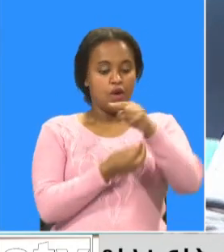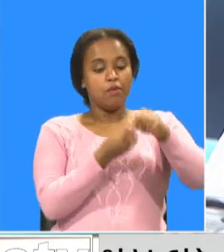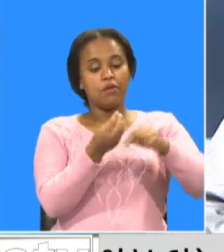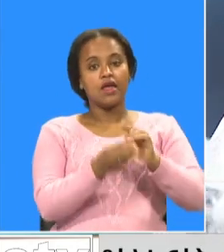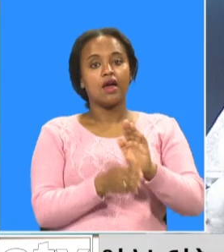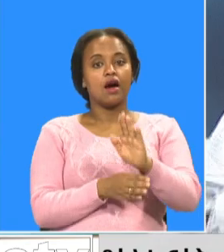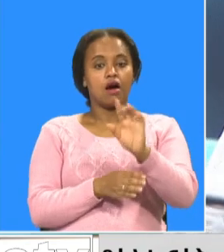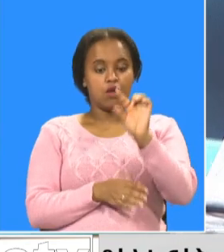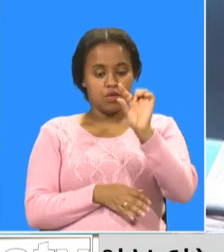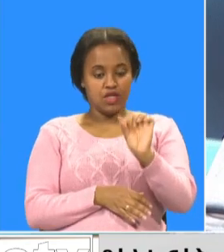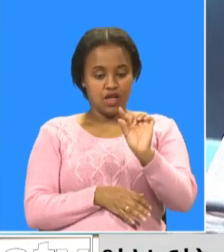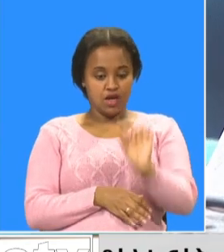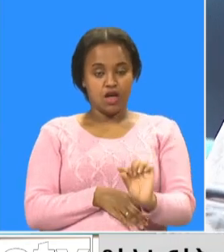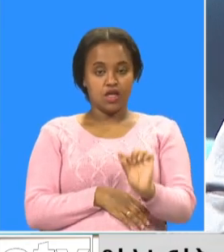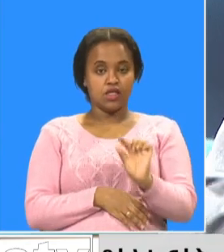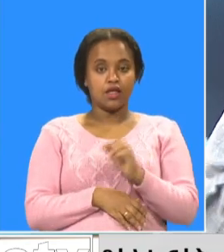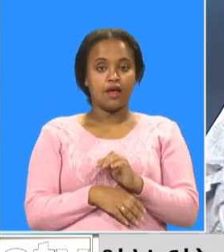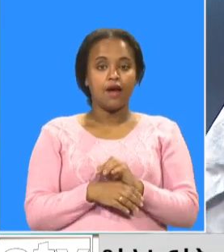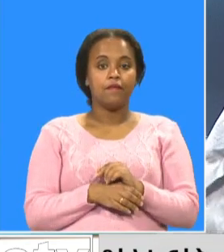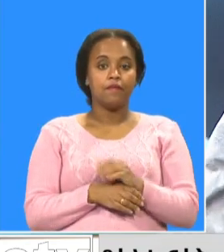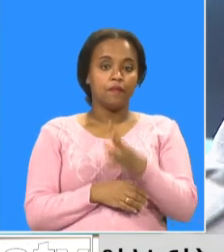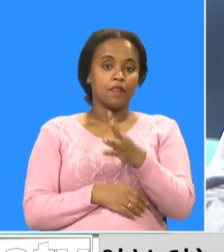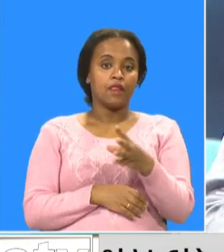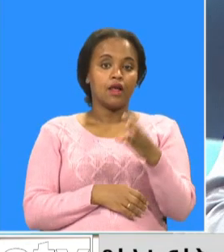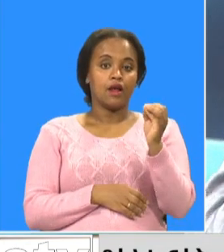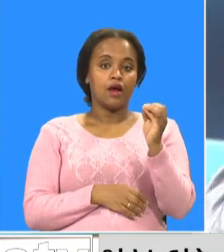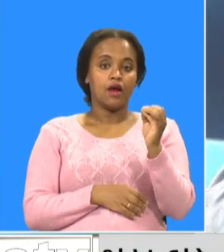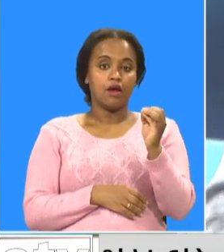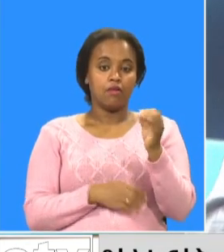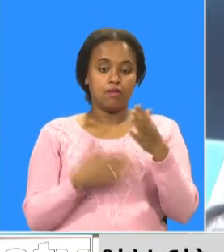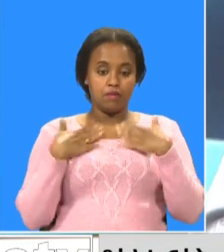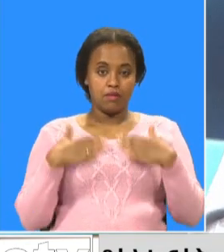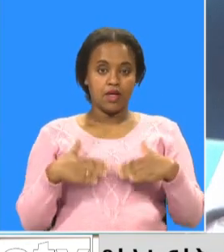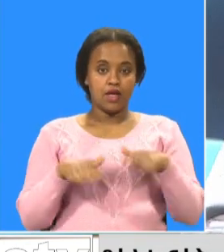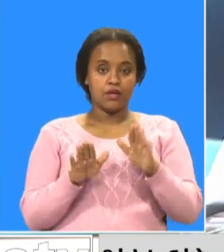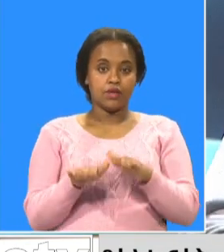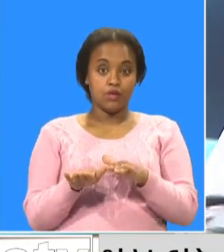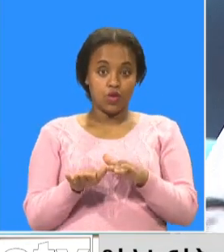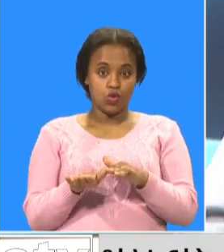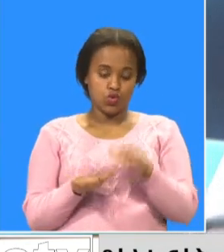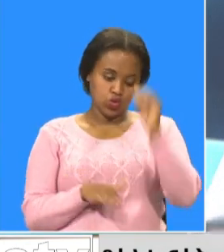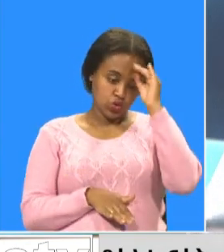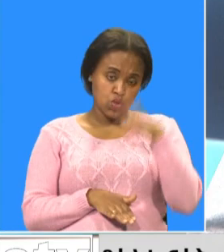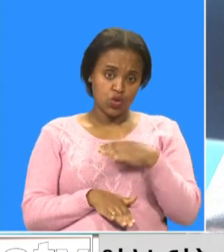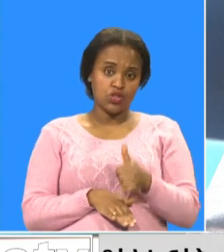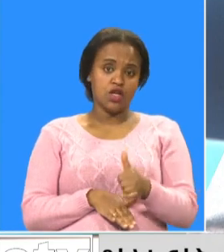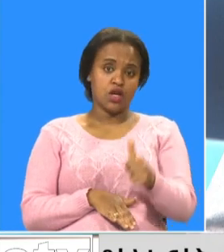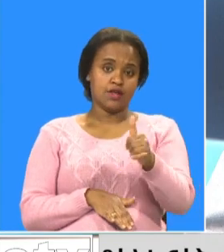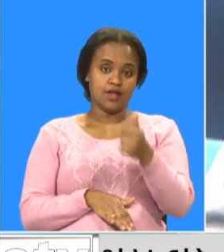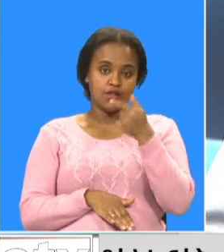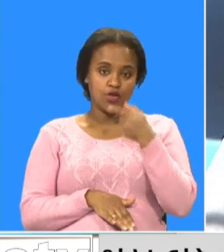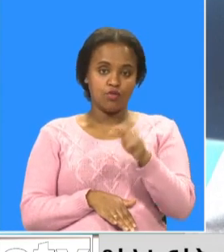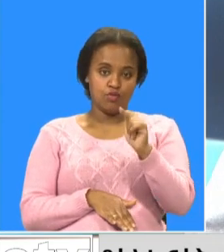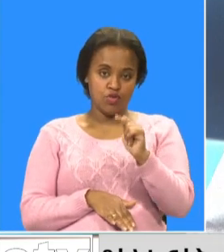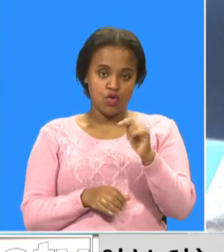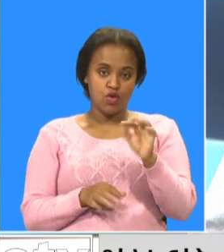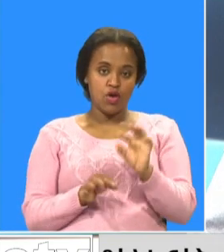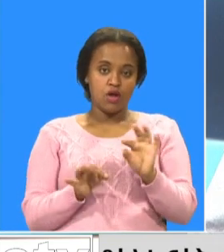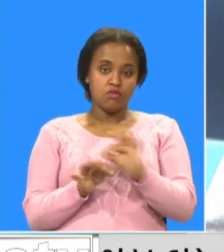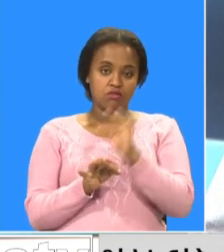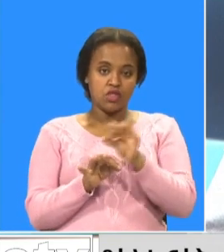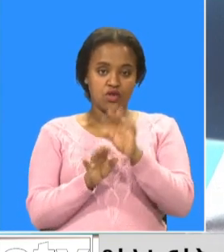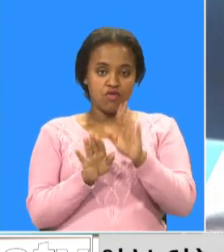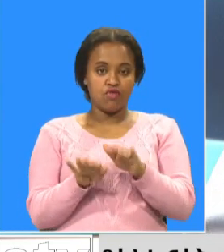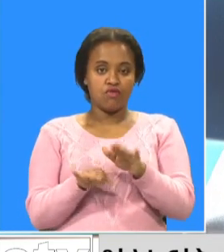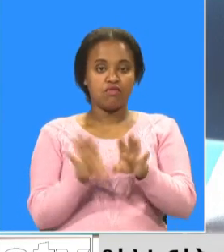በየአካባቢው በጥቃቅንና አነስተኛም እና በየልብስ ቤቶችም ሰዎች ለራሳቸው ብሎ የሚሰሩ አሉ።